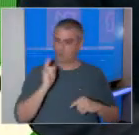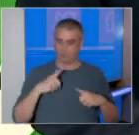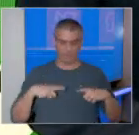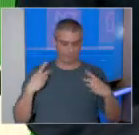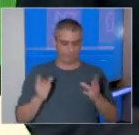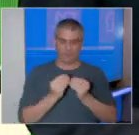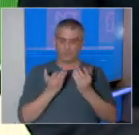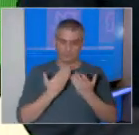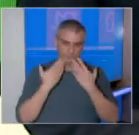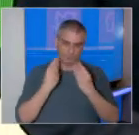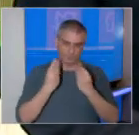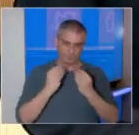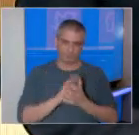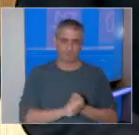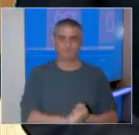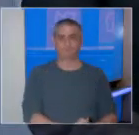כאן יחד. תודה רבה לך.